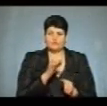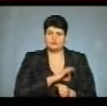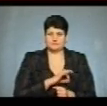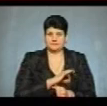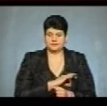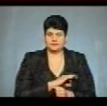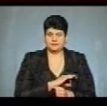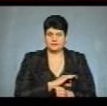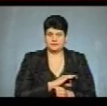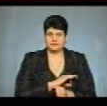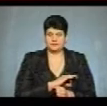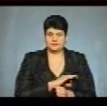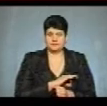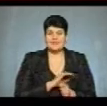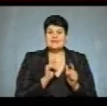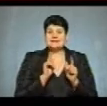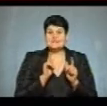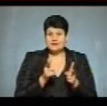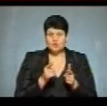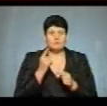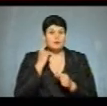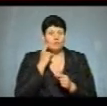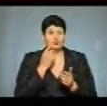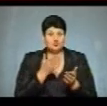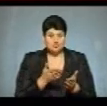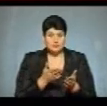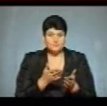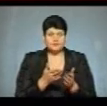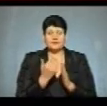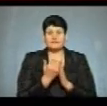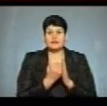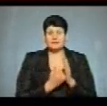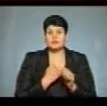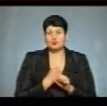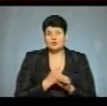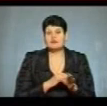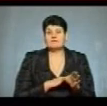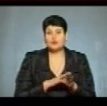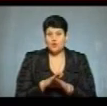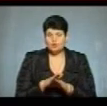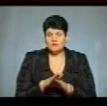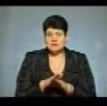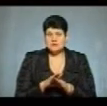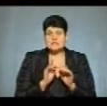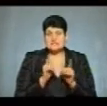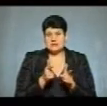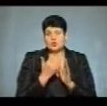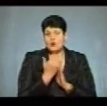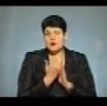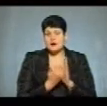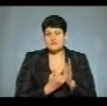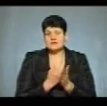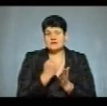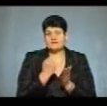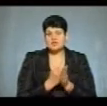експлуатації. Так як ми почули, регламентні роботи виконувалися згідно графіків,